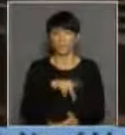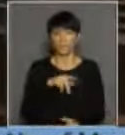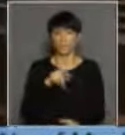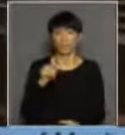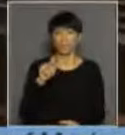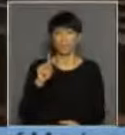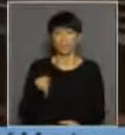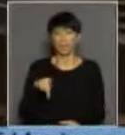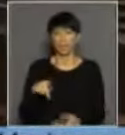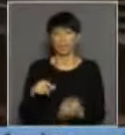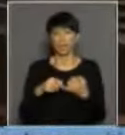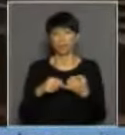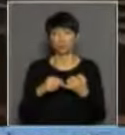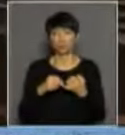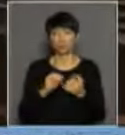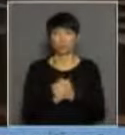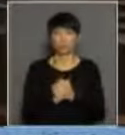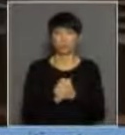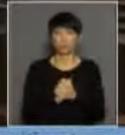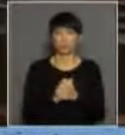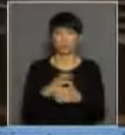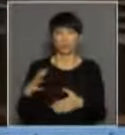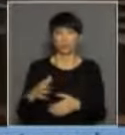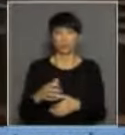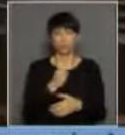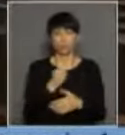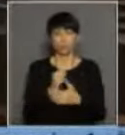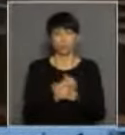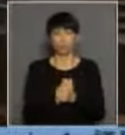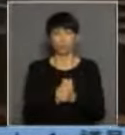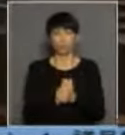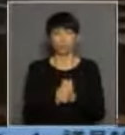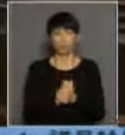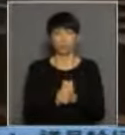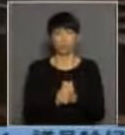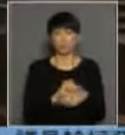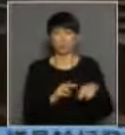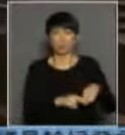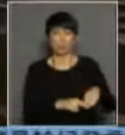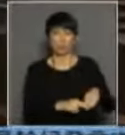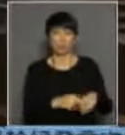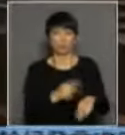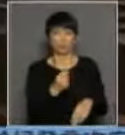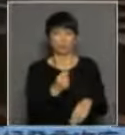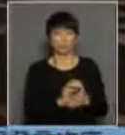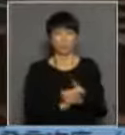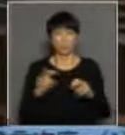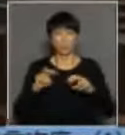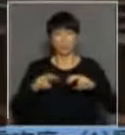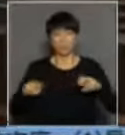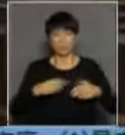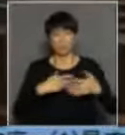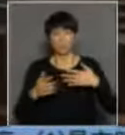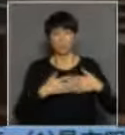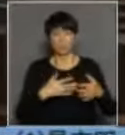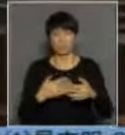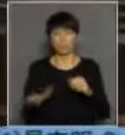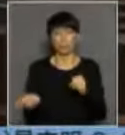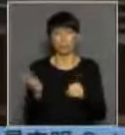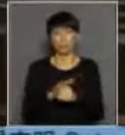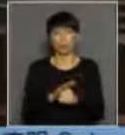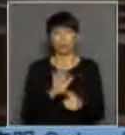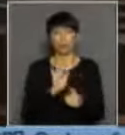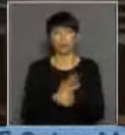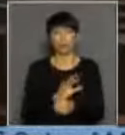步嘅，只係攞一啲嘢。攞啲唔攞啲嘢，根本對於查呢件事嘅真相係完全無補於事。不